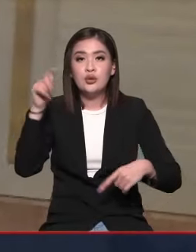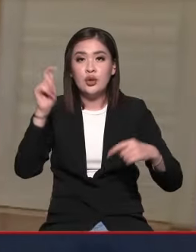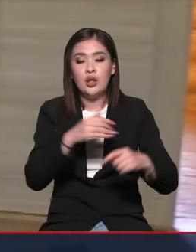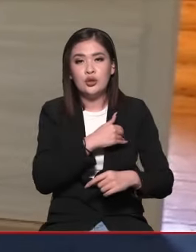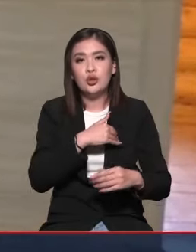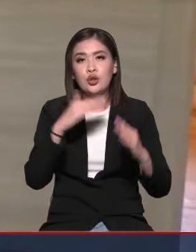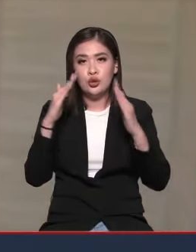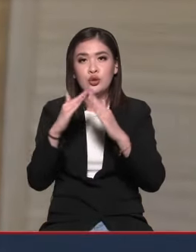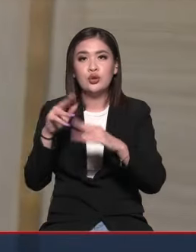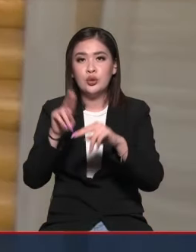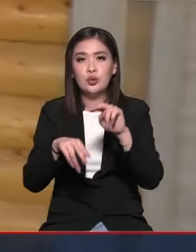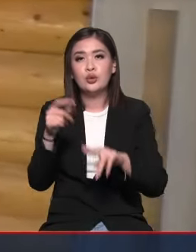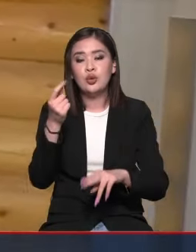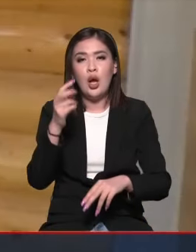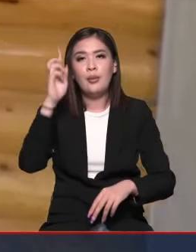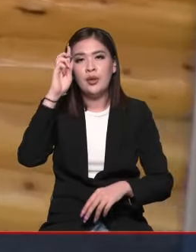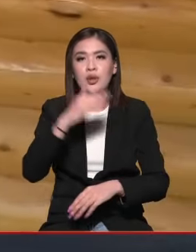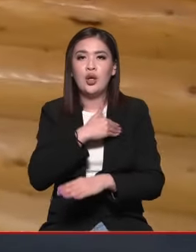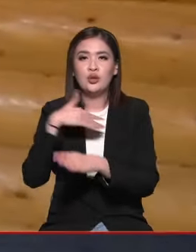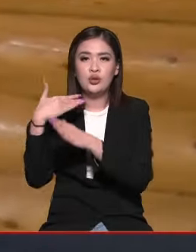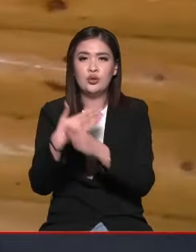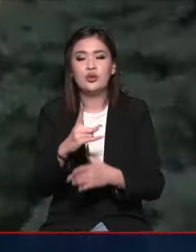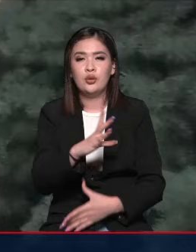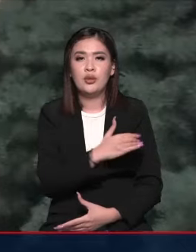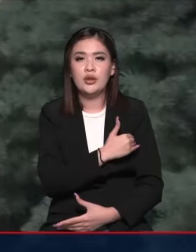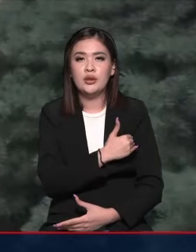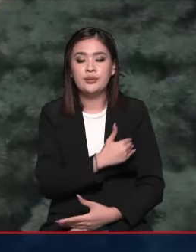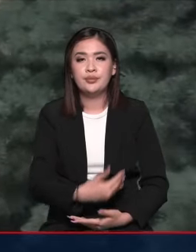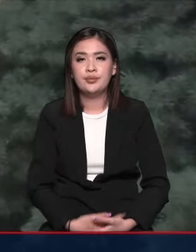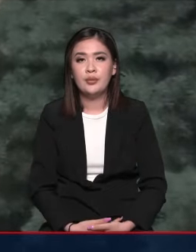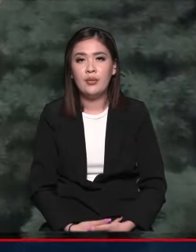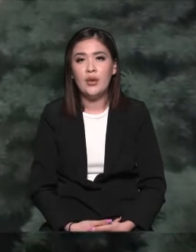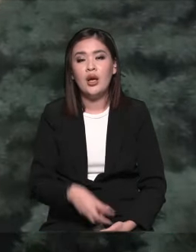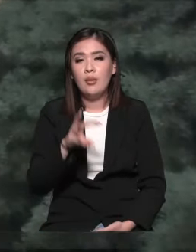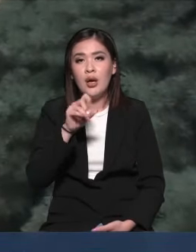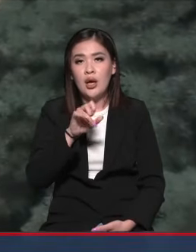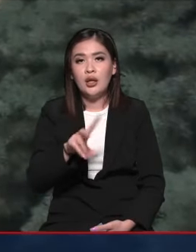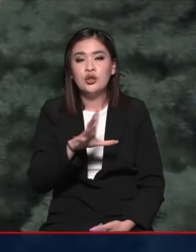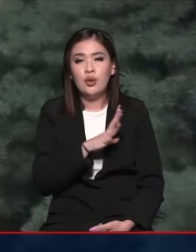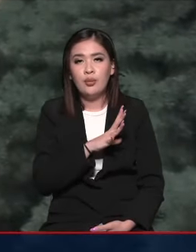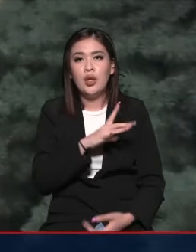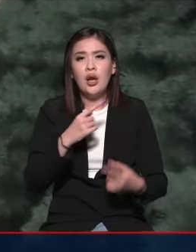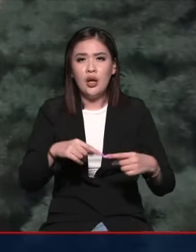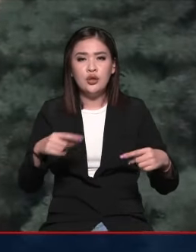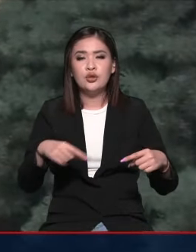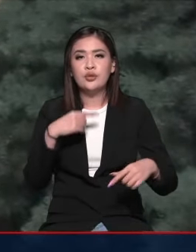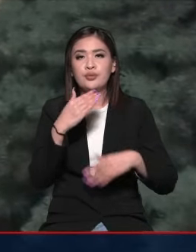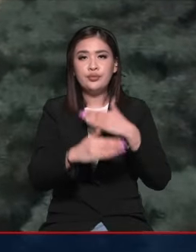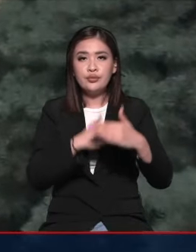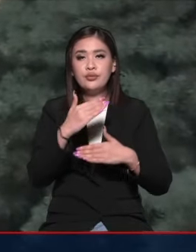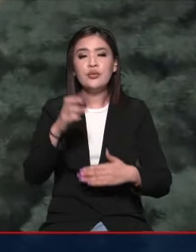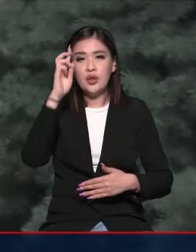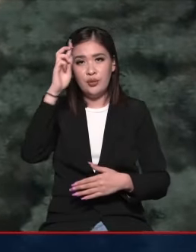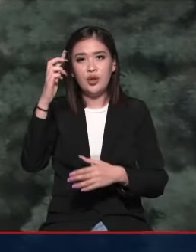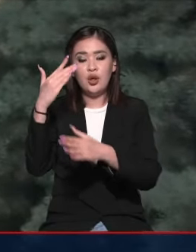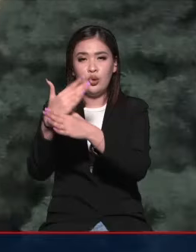тұрғызған, енді мемлекеттен қолдау болса дейді. Маралға бізге асыл тұқымды түрлендіру үшін мемлекет тарапынан көмегі